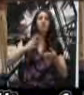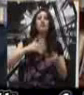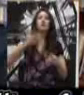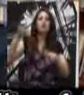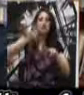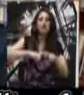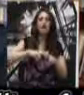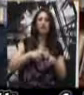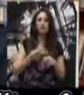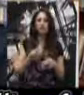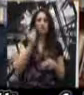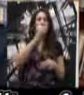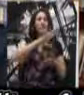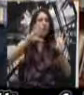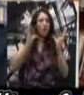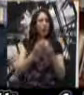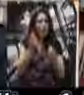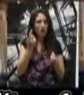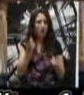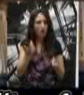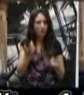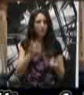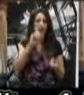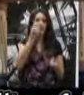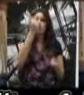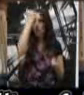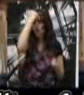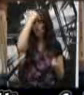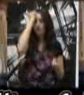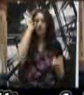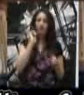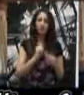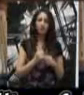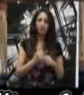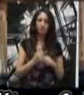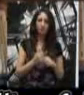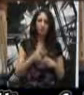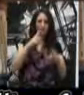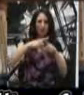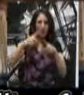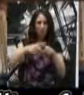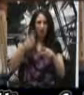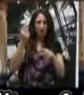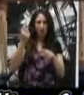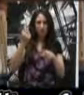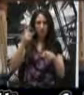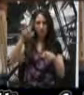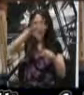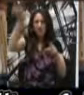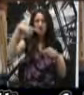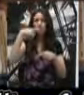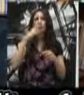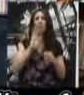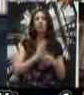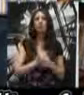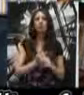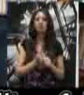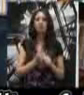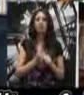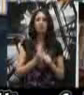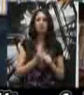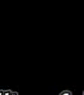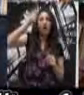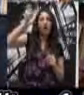رمضان. يعني المبلغ كله كام اللي عليك؟ يعني اللي عليا دلوقتي 15. 15 اللي هو بتاع الخلوص بقى من بق الناس. ده